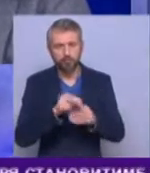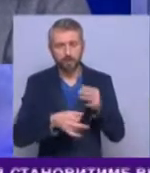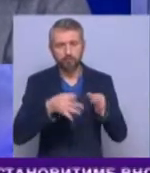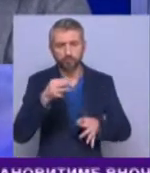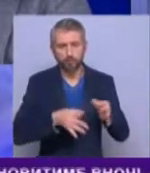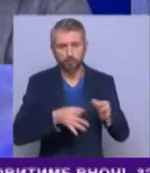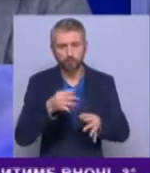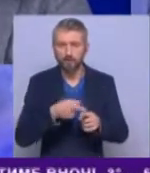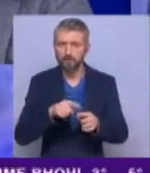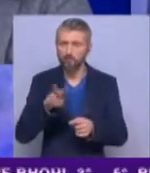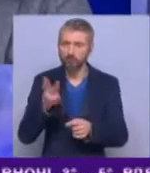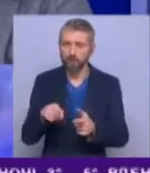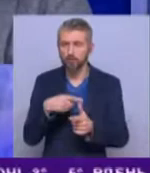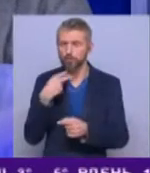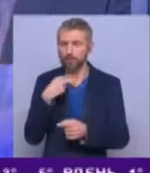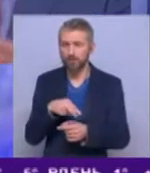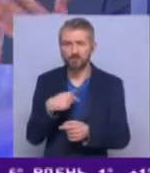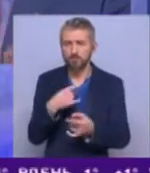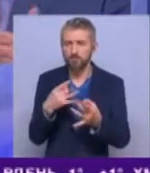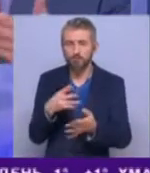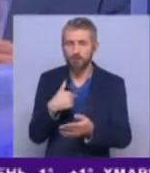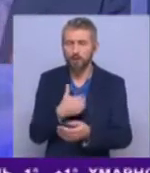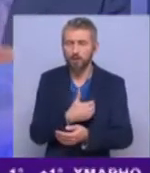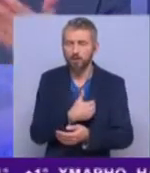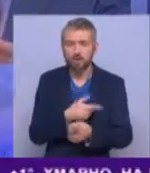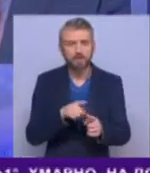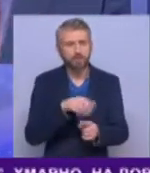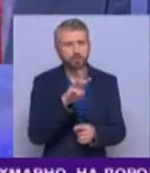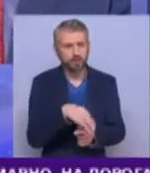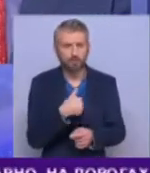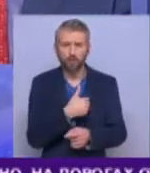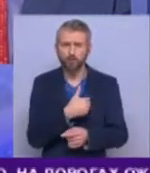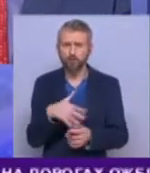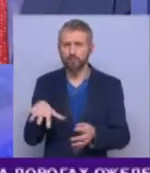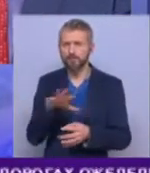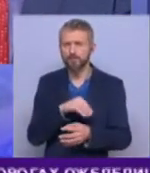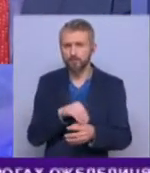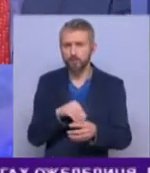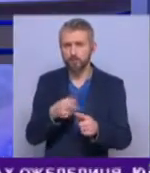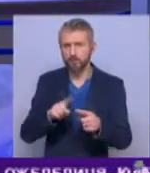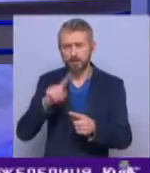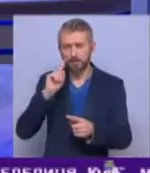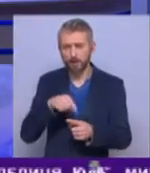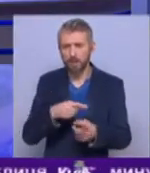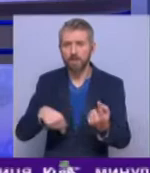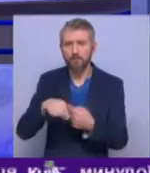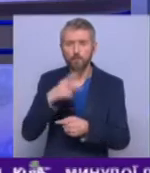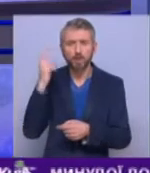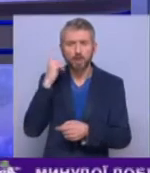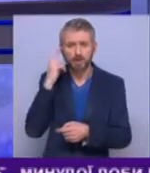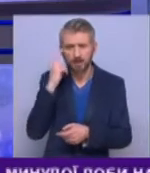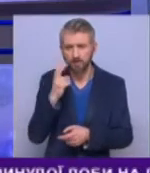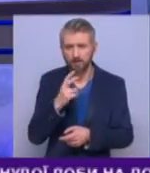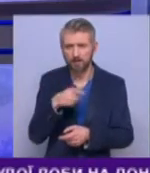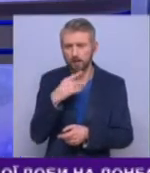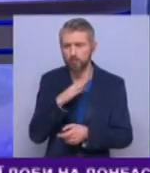вже... Це штрафи чи ув'язнення? Я просто... Ні, я це хочу, штраф. Я хотів би, щоб все про це, всі про це знали, тому що навколо Києва, ну, я не